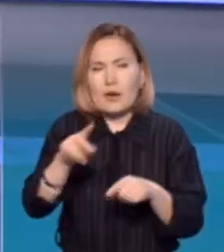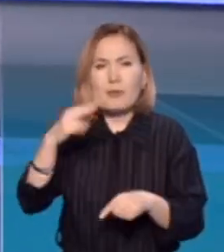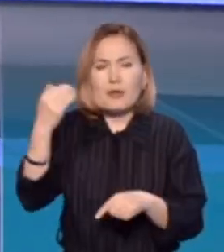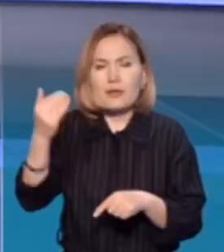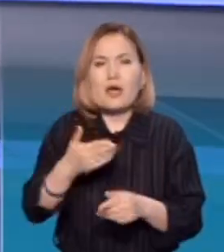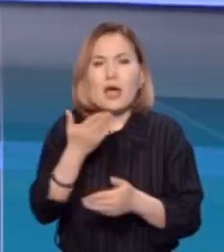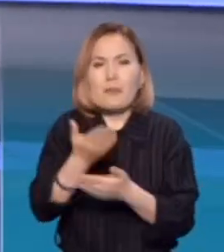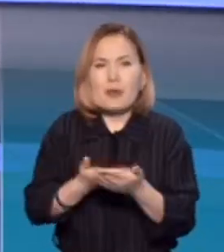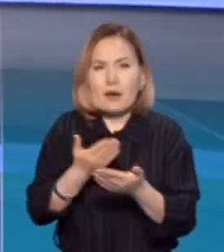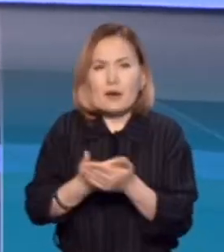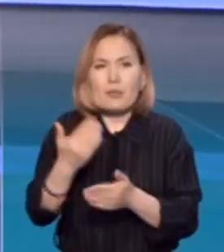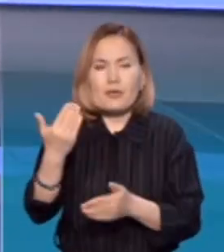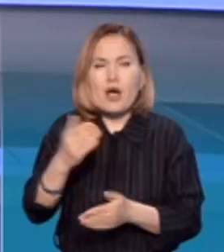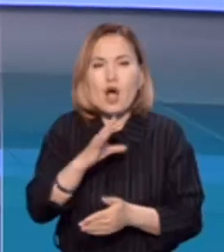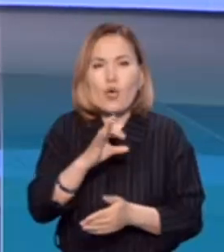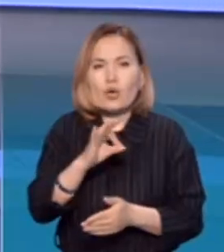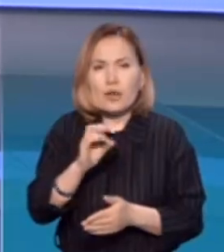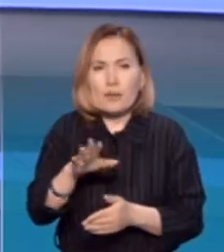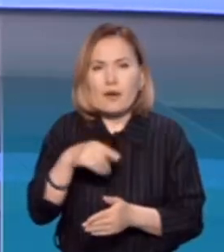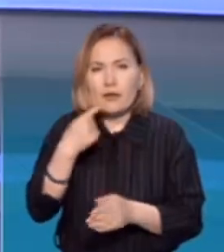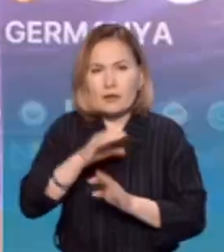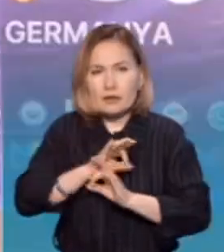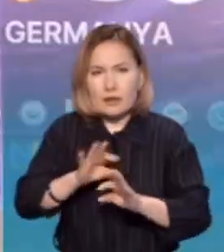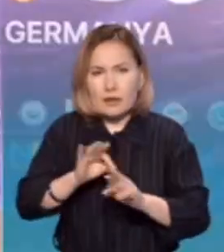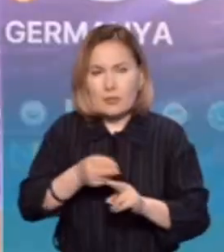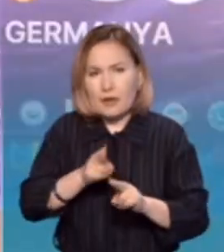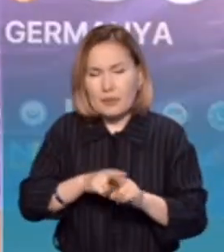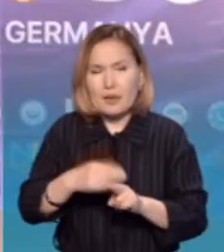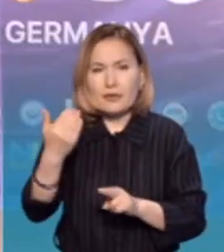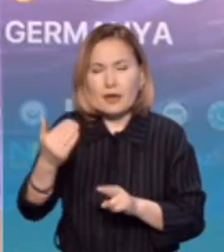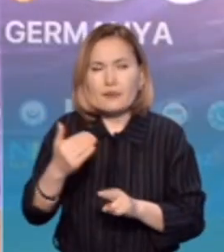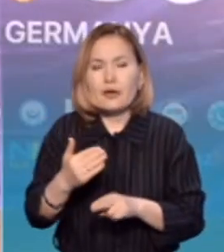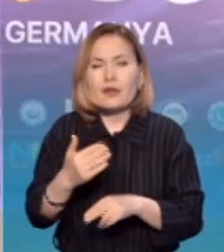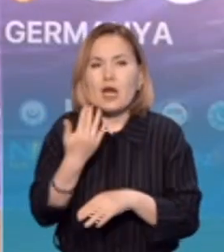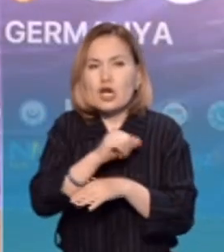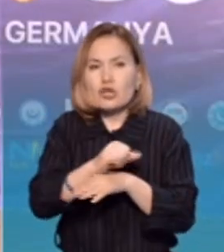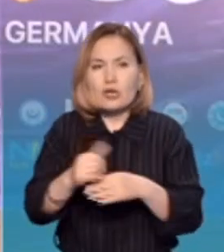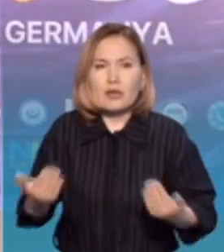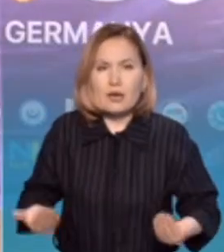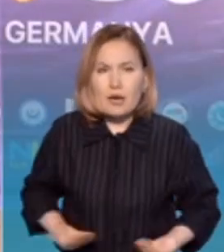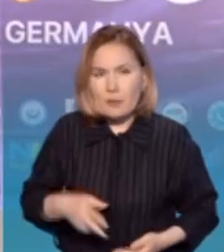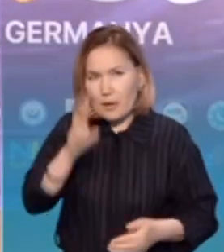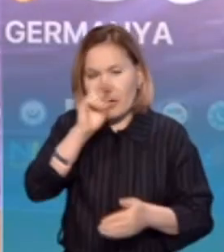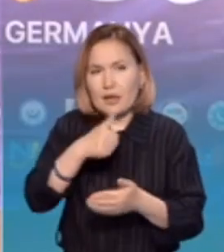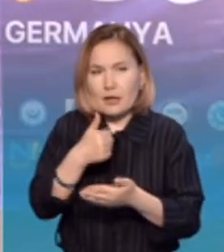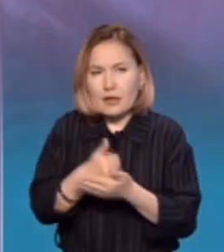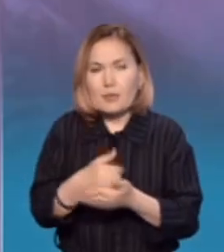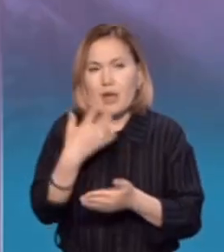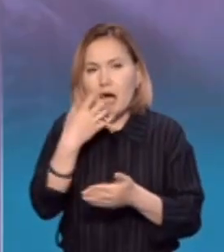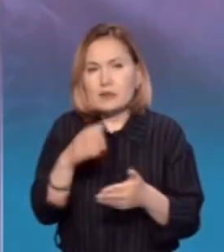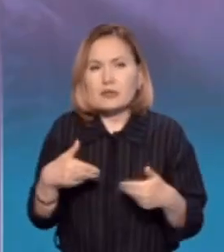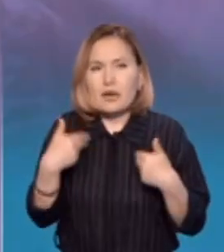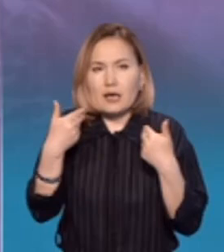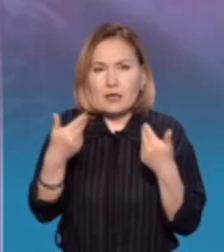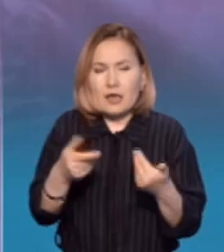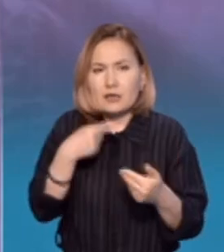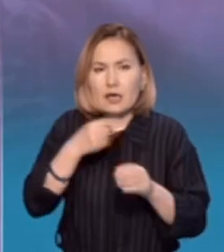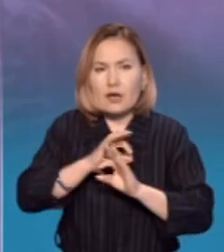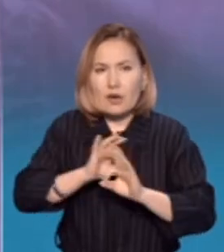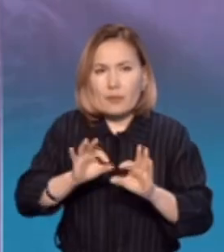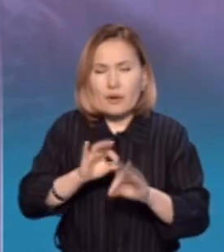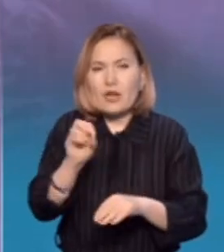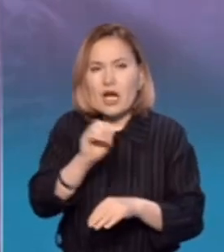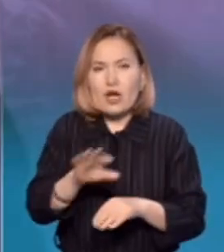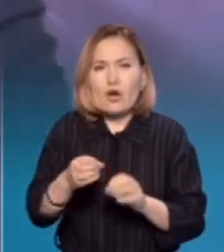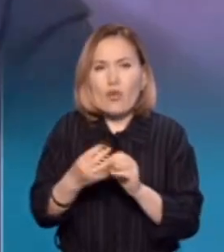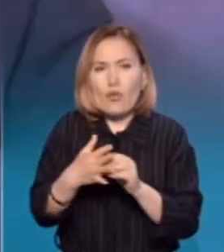президенттің кеңесшісі Мәлік Отарбаев осылай деп мәлімдеді. Ол жырақтағы ағайынға мемлекет басшысының ыстық ықыласын жеткізді. Еуропаның